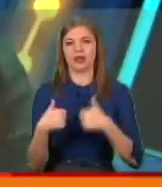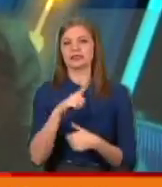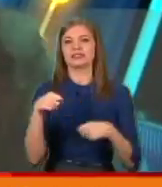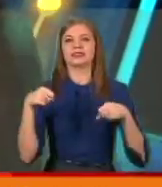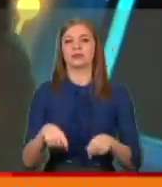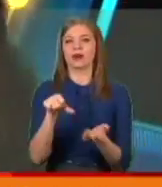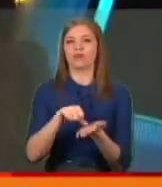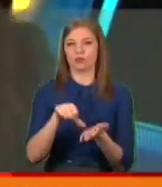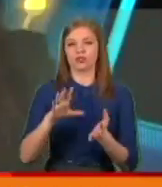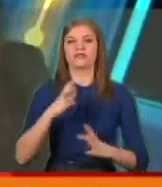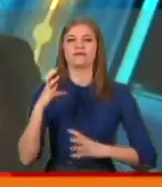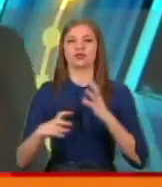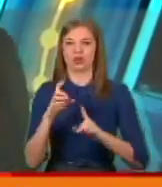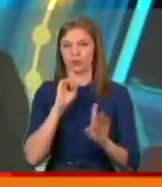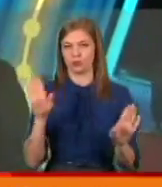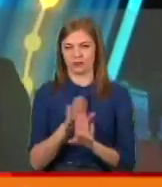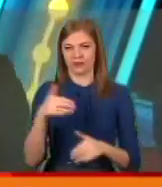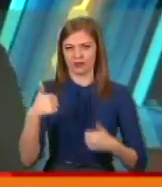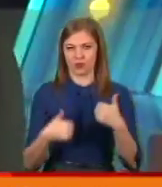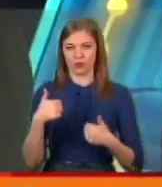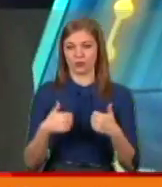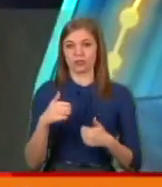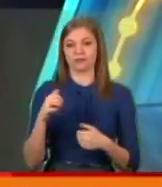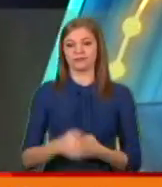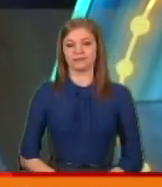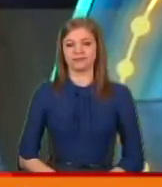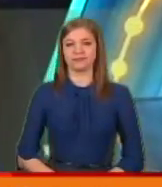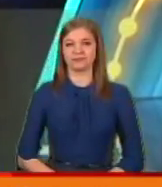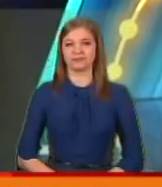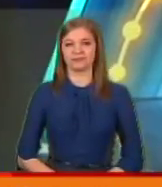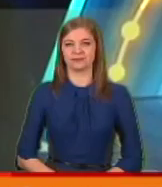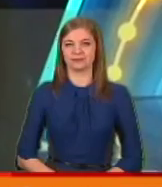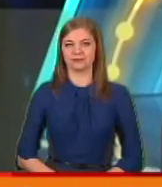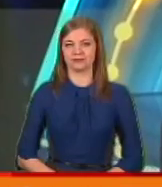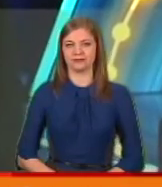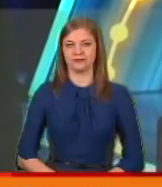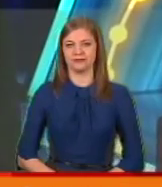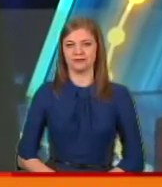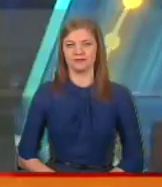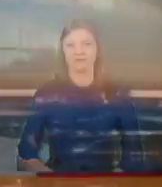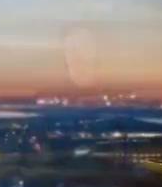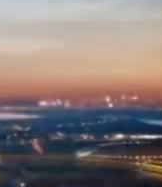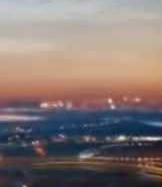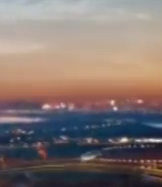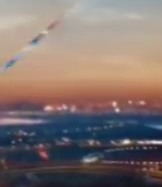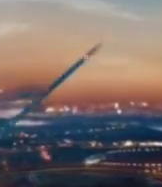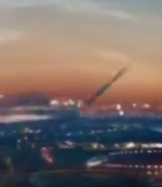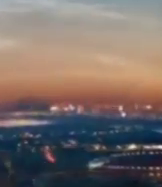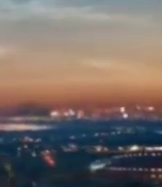право участі у міжнародному пісенному конкурсі. Анна Айзенберг, Олександр Рєснік, програма «Вікна», СТБ.